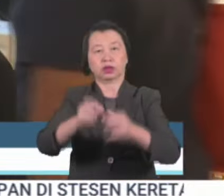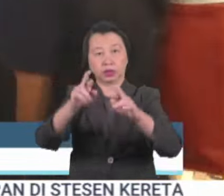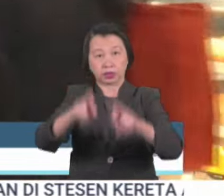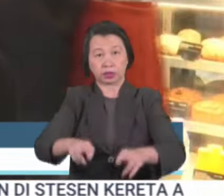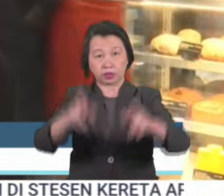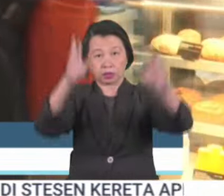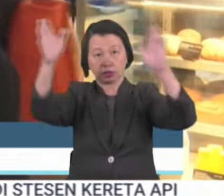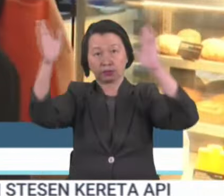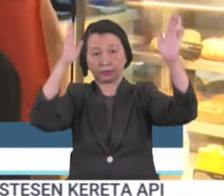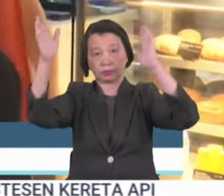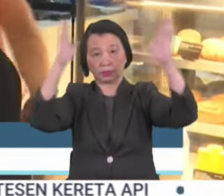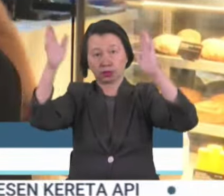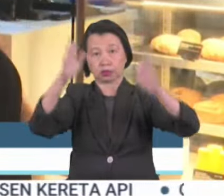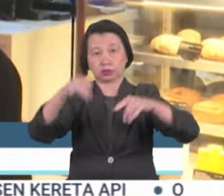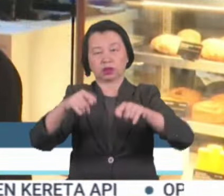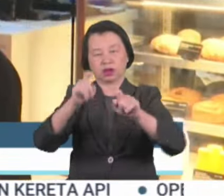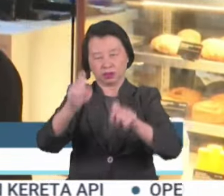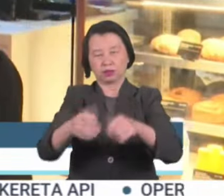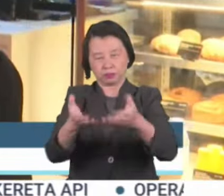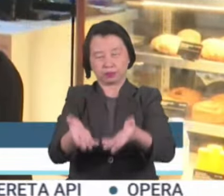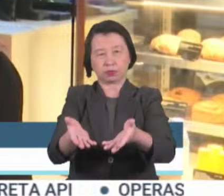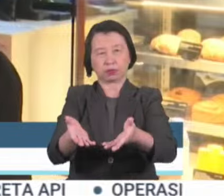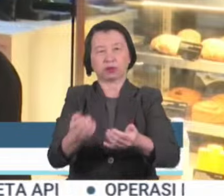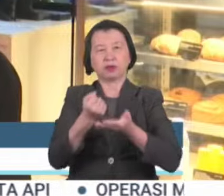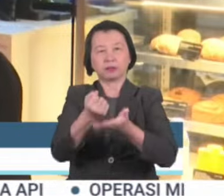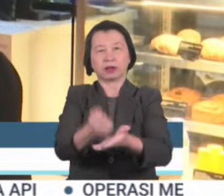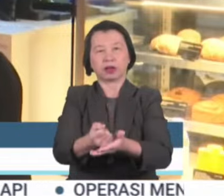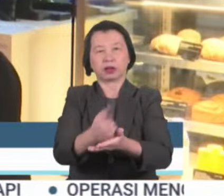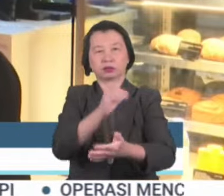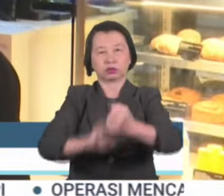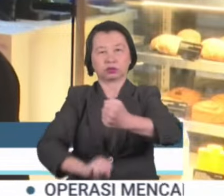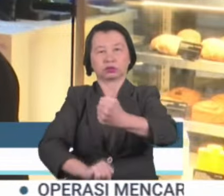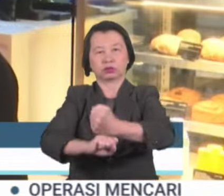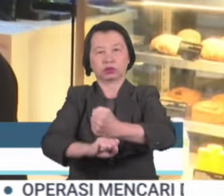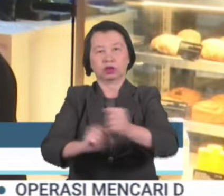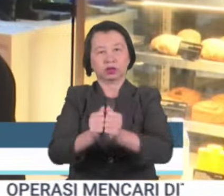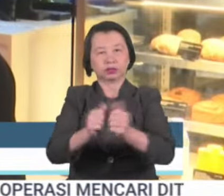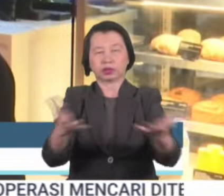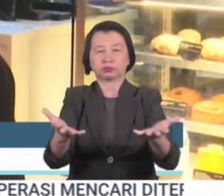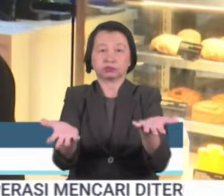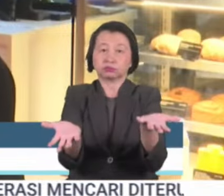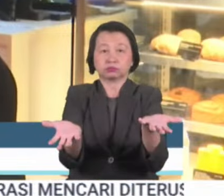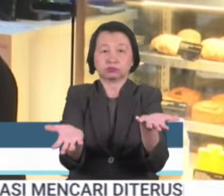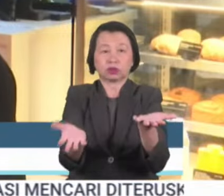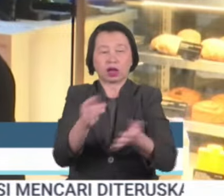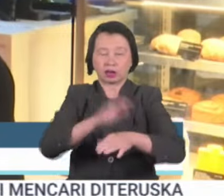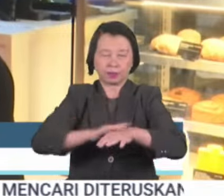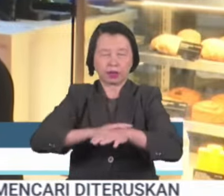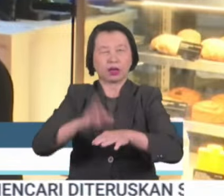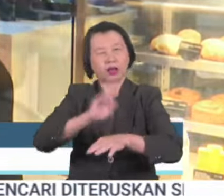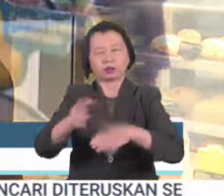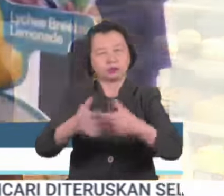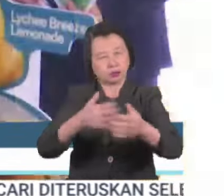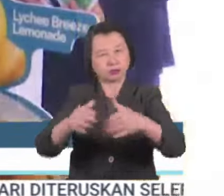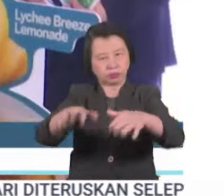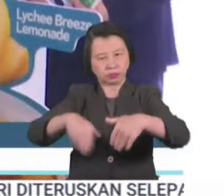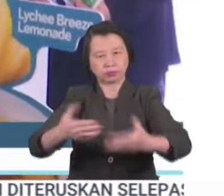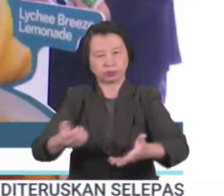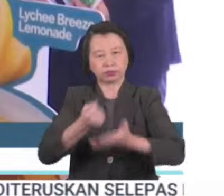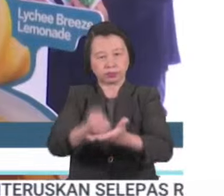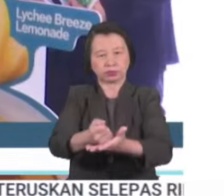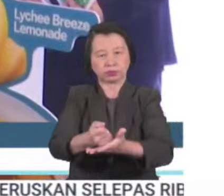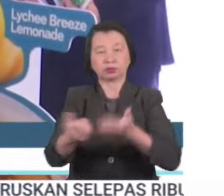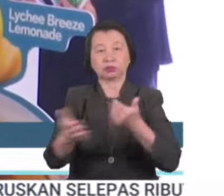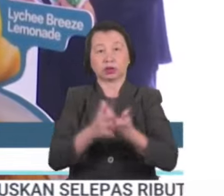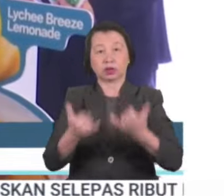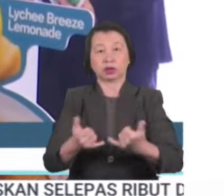rakyat Malaysia yang memerlukan bantuan dan sokongan tanpa mengira kaum dan agama.